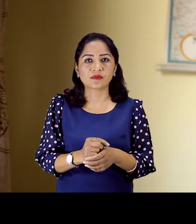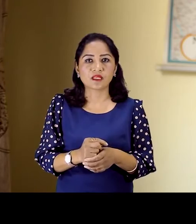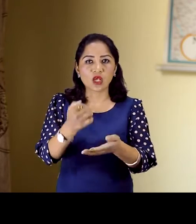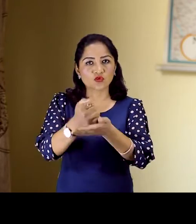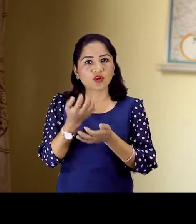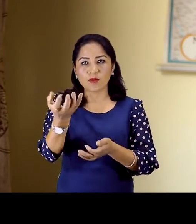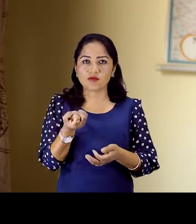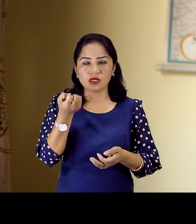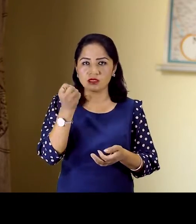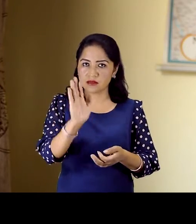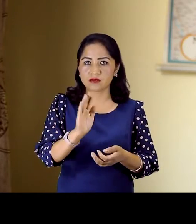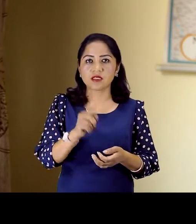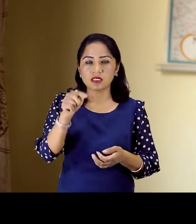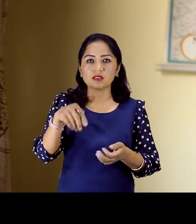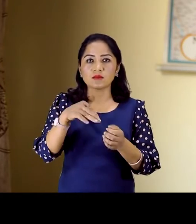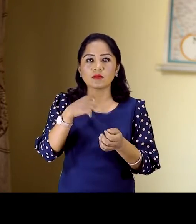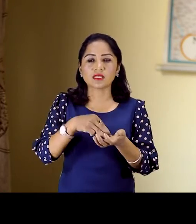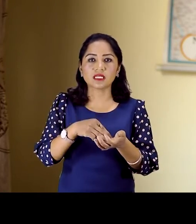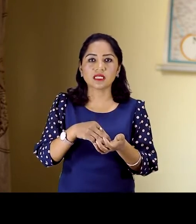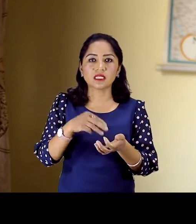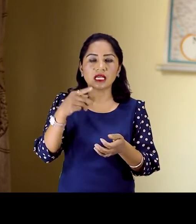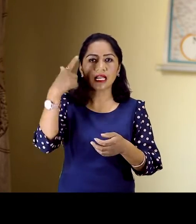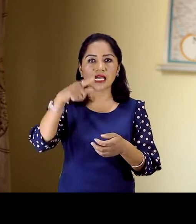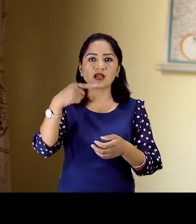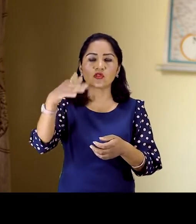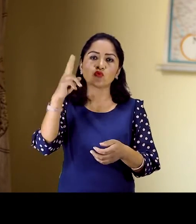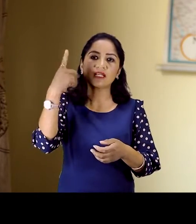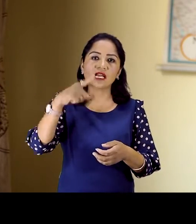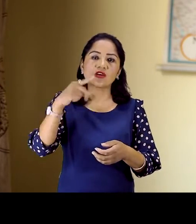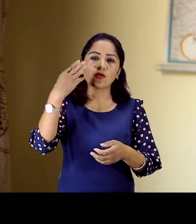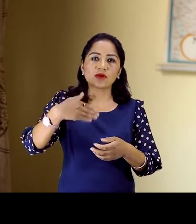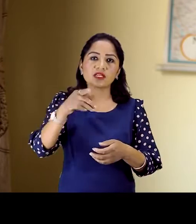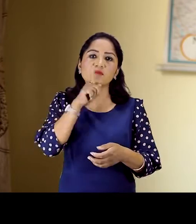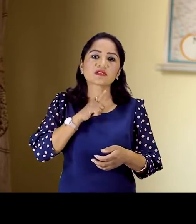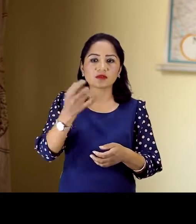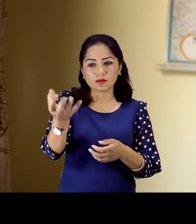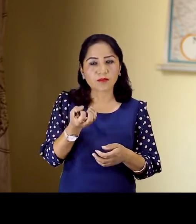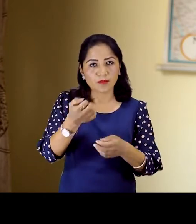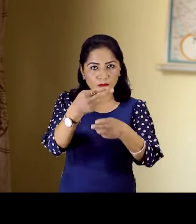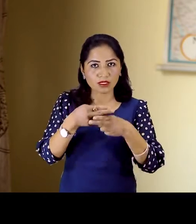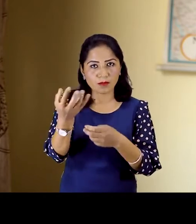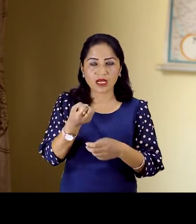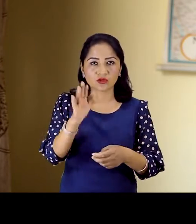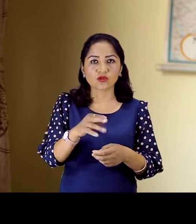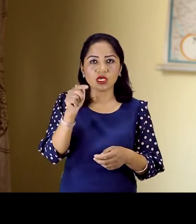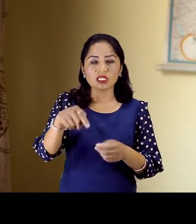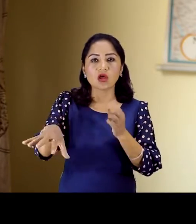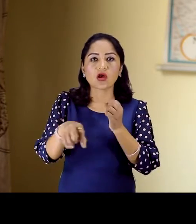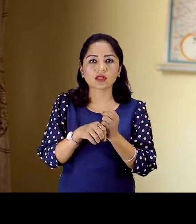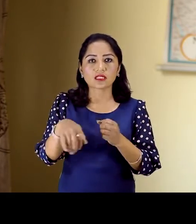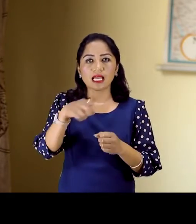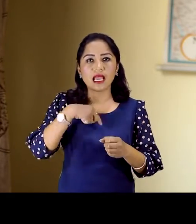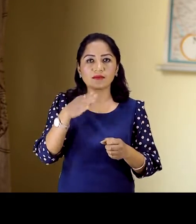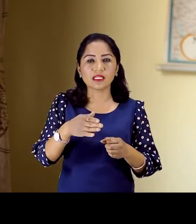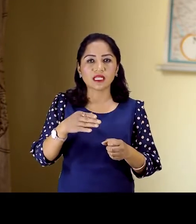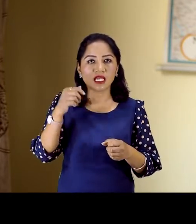सहर को दपा काछो थिएखी समार दी लाहर को बजेद प्रतरग लाहर को हमीड दाहिएखी द्वी येस